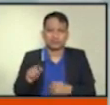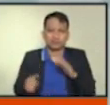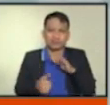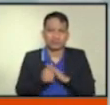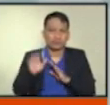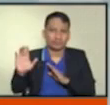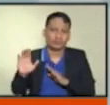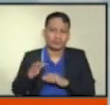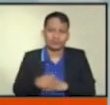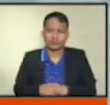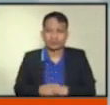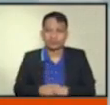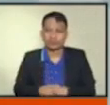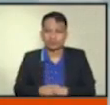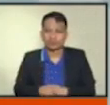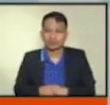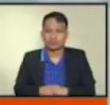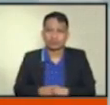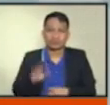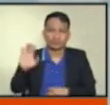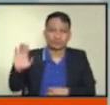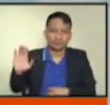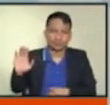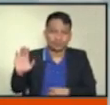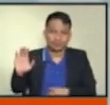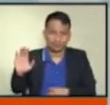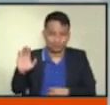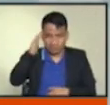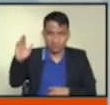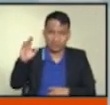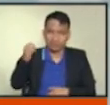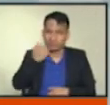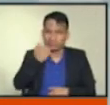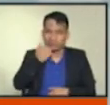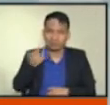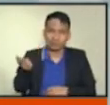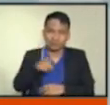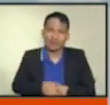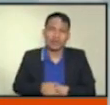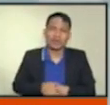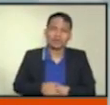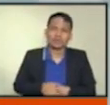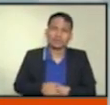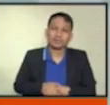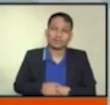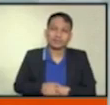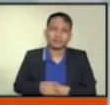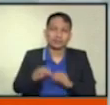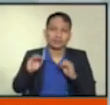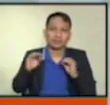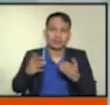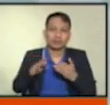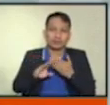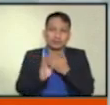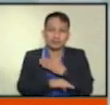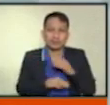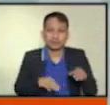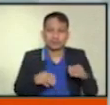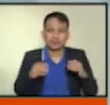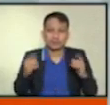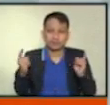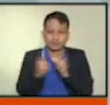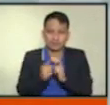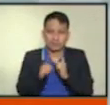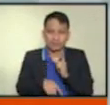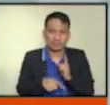Hindi na ganin. Oh. Nalaman ko na yung kalokohan mo, magagawa ka ng kwento. Ma'am, ganito na lang. Wala ka bang balak na makipagkita